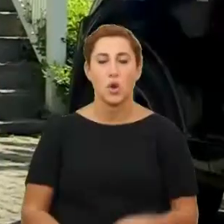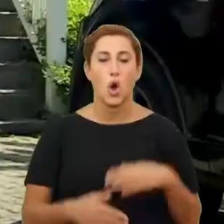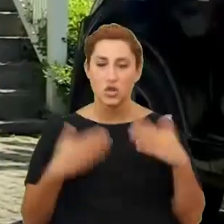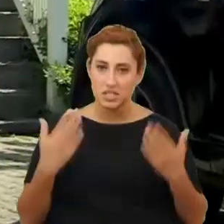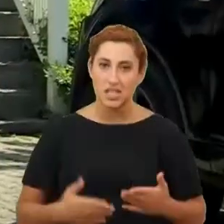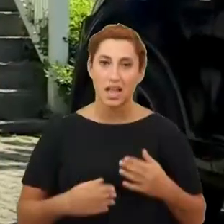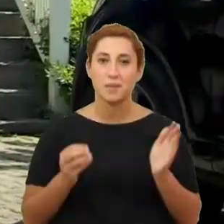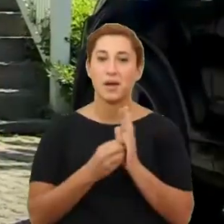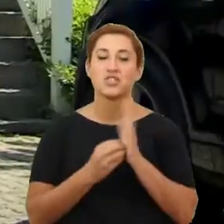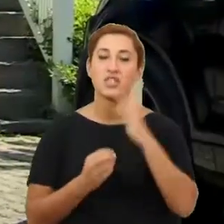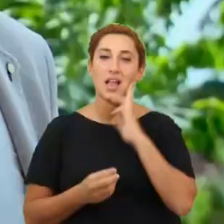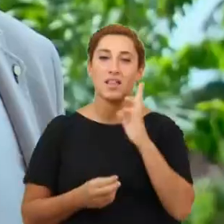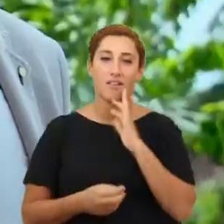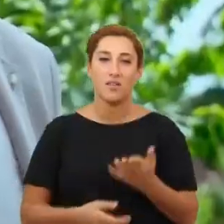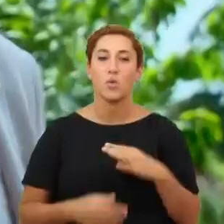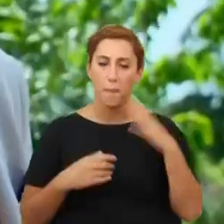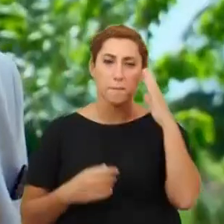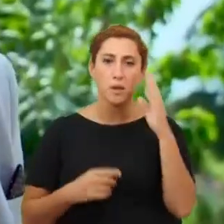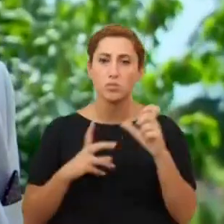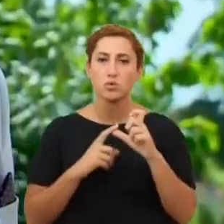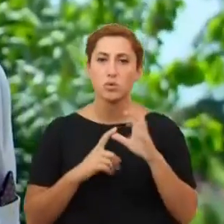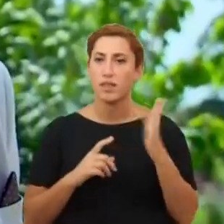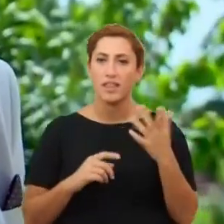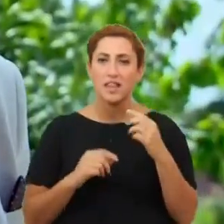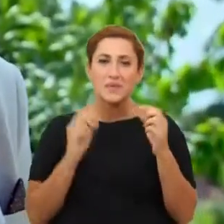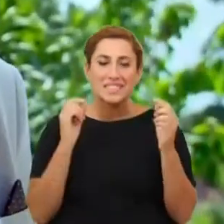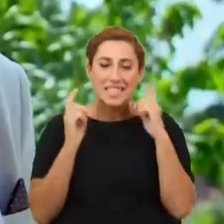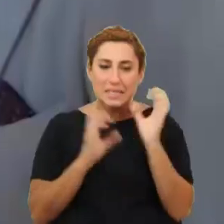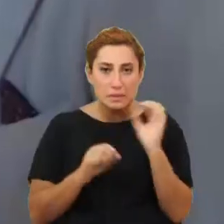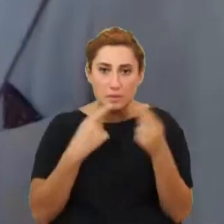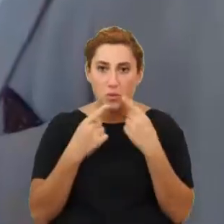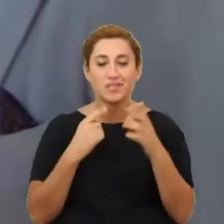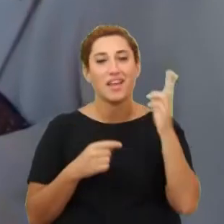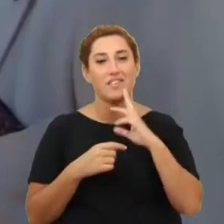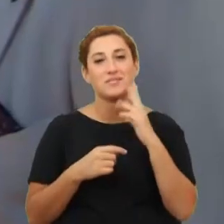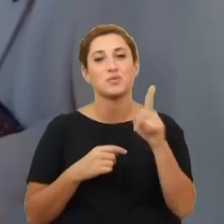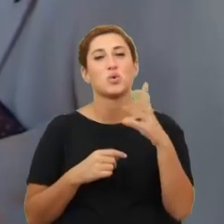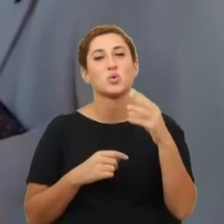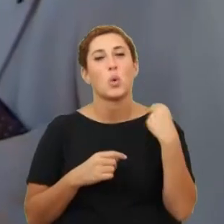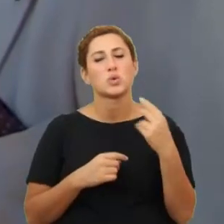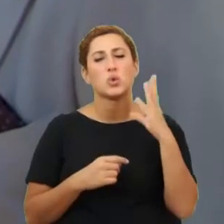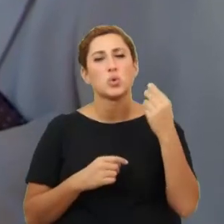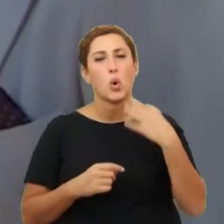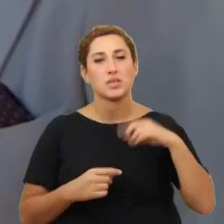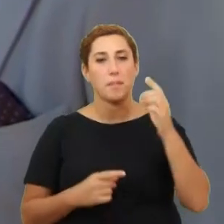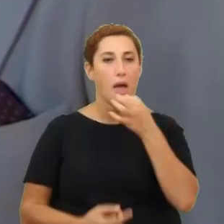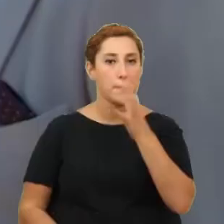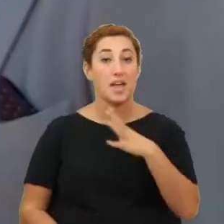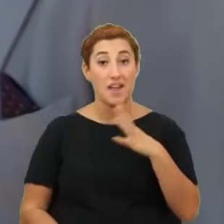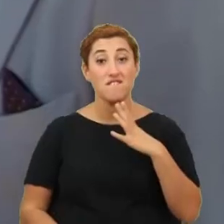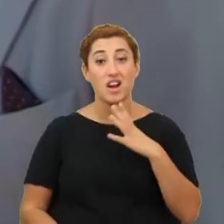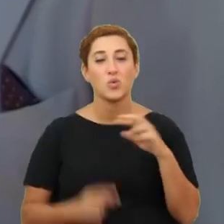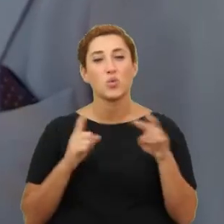Hoş geldin Bahçeden Efendisi. Hoş bulduk Şükrü de. Niye fısıldayarak konuşuyorsun? Efendim size çok güzel, çok özel bir haberim